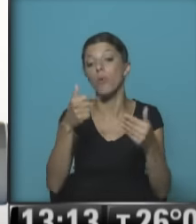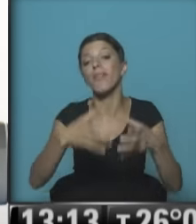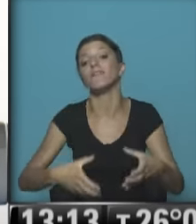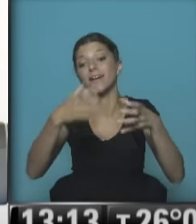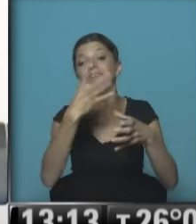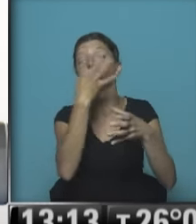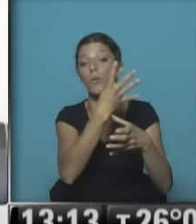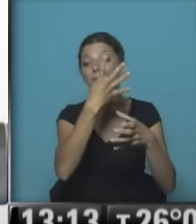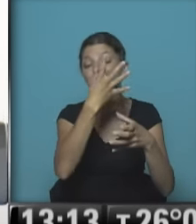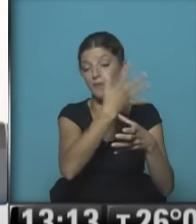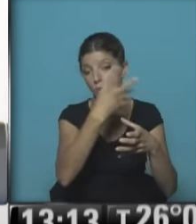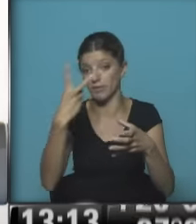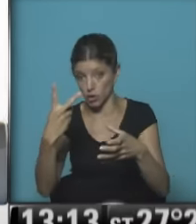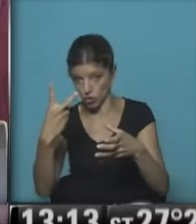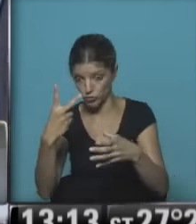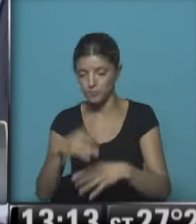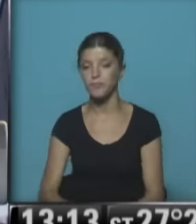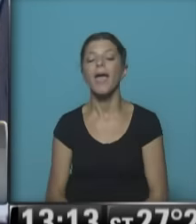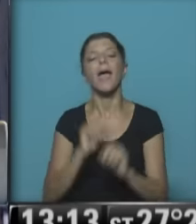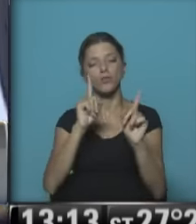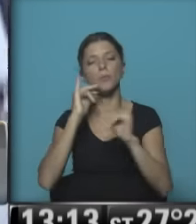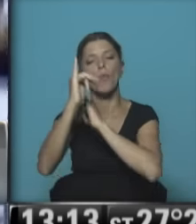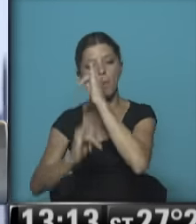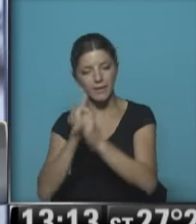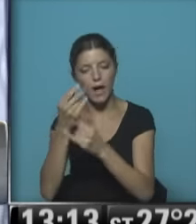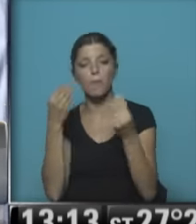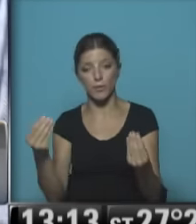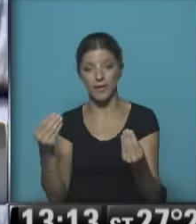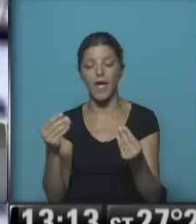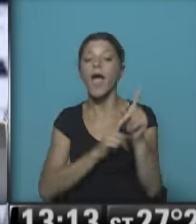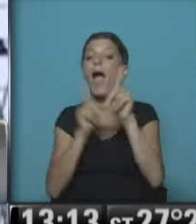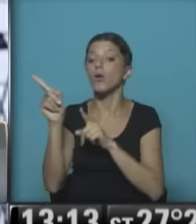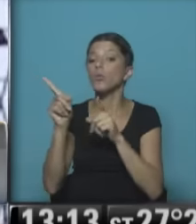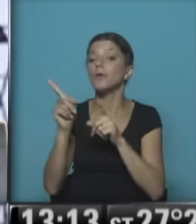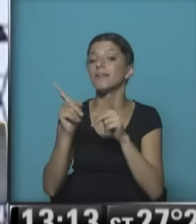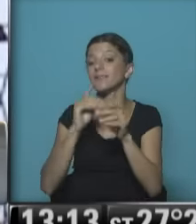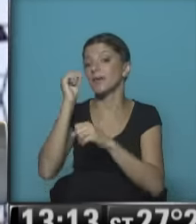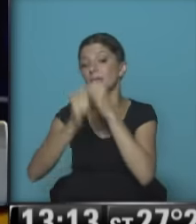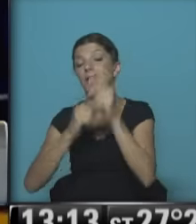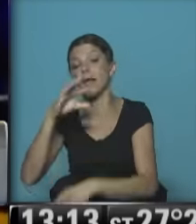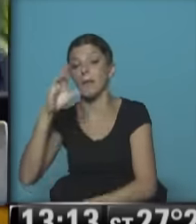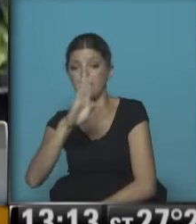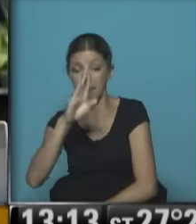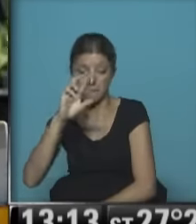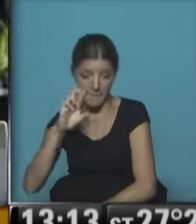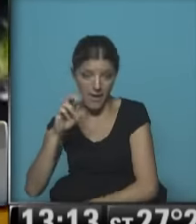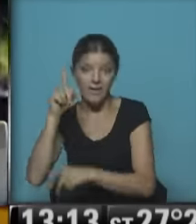52 dólares por barril. Ello explica los anuncios de cesantías masivas de BP en los primeros